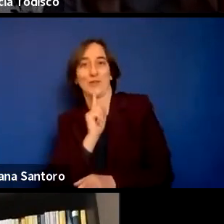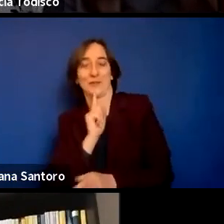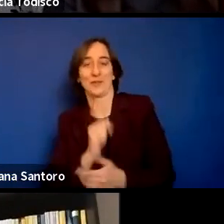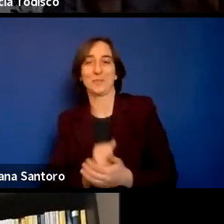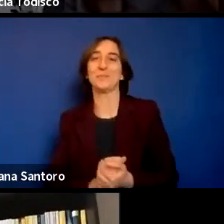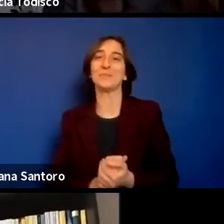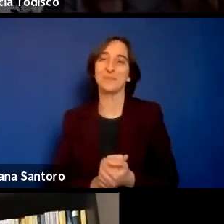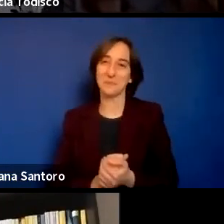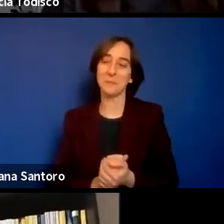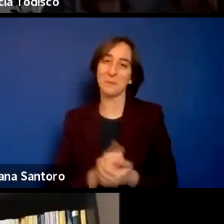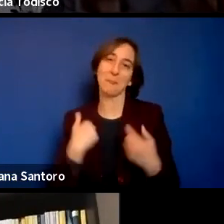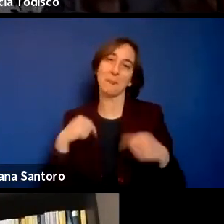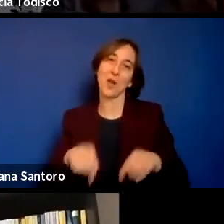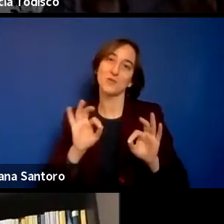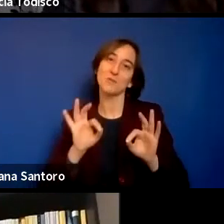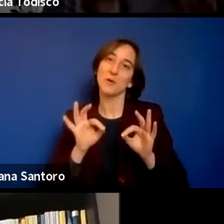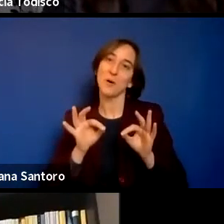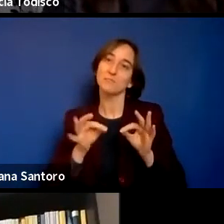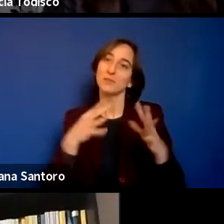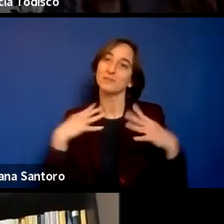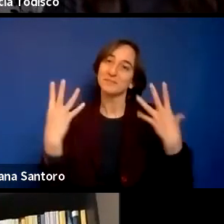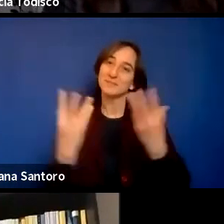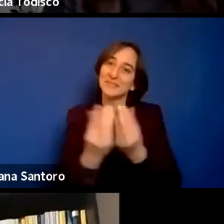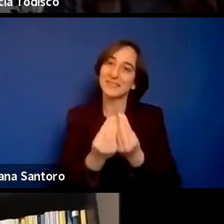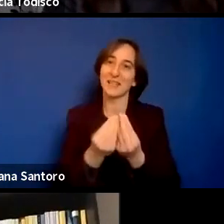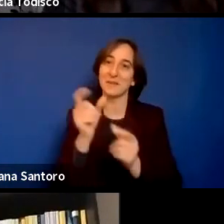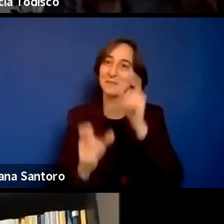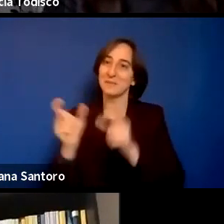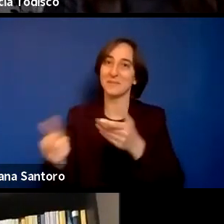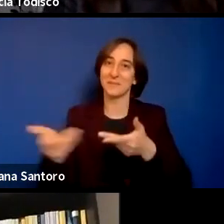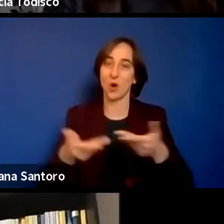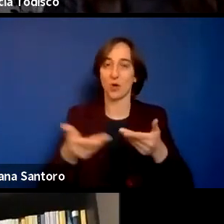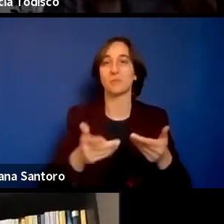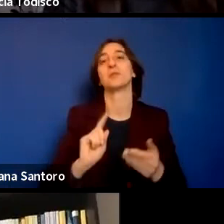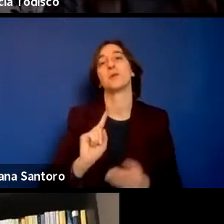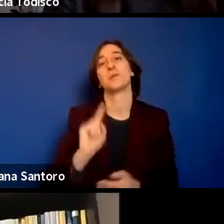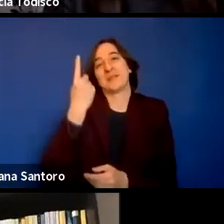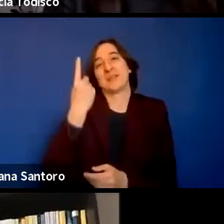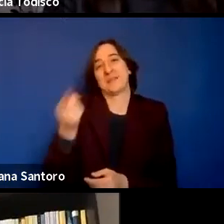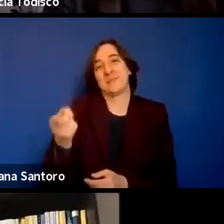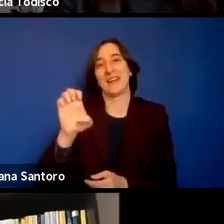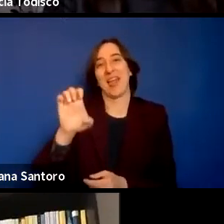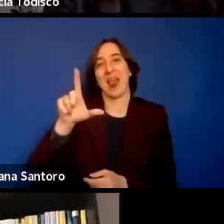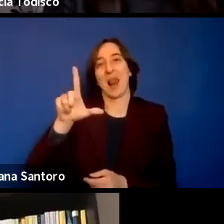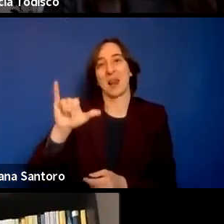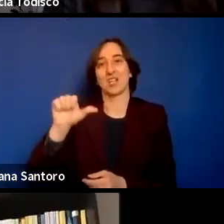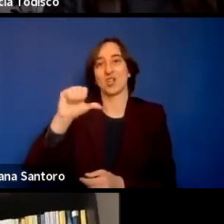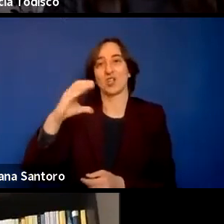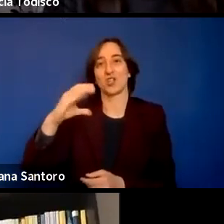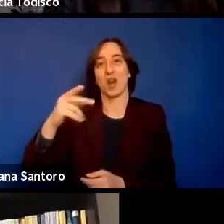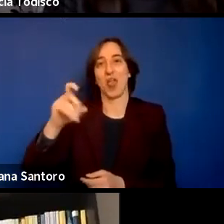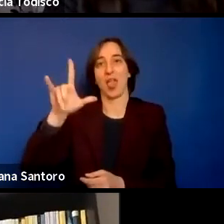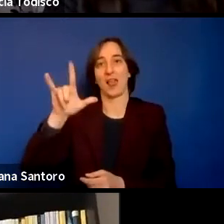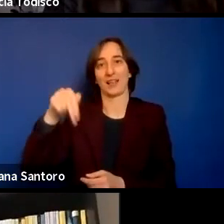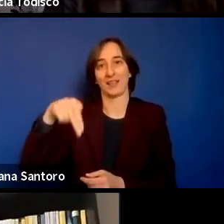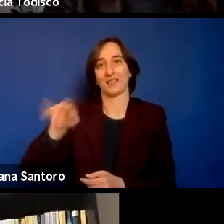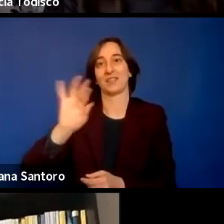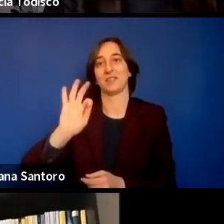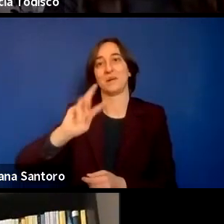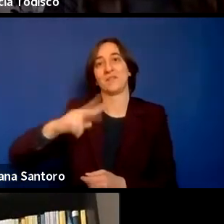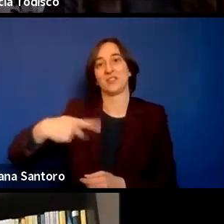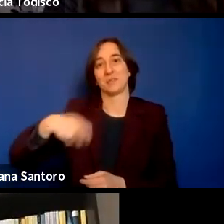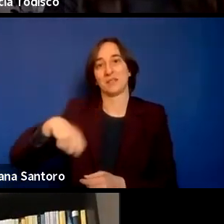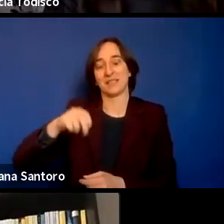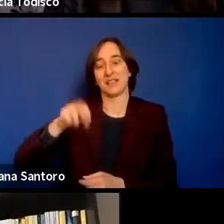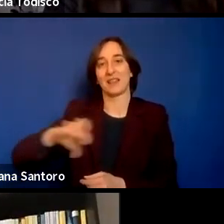sono riuniti qui con noi. Innanzitutto Elly Schlein, vicepresidente della Regione Emilia-Romagna e assessore al